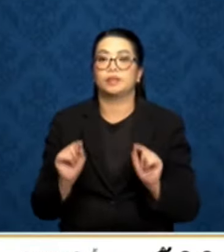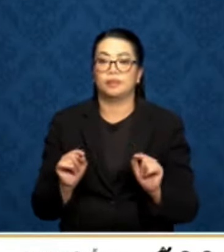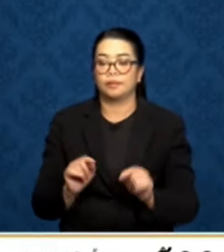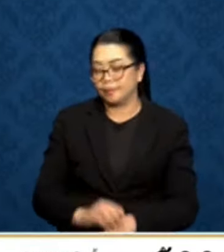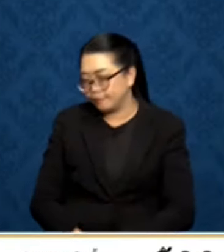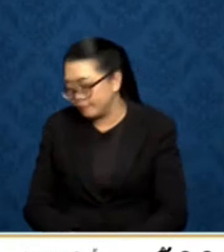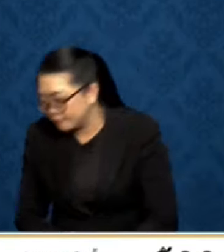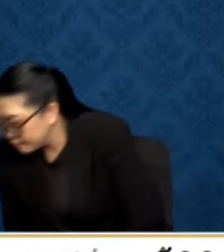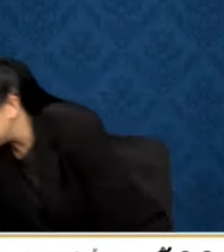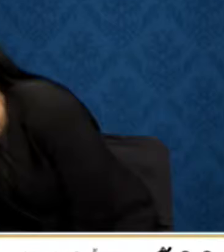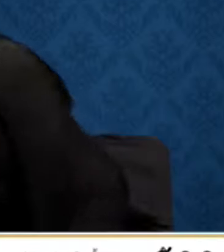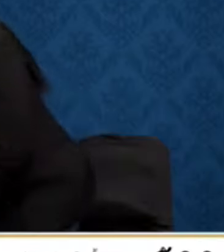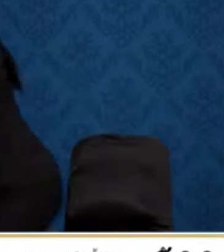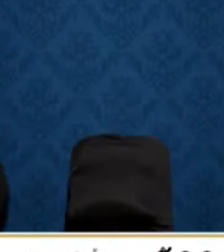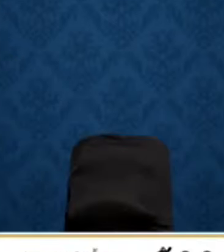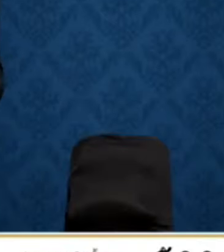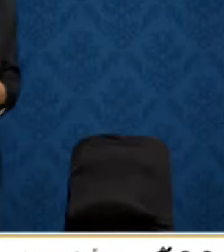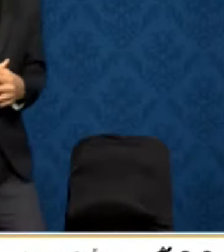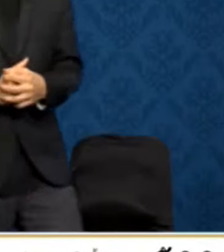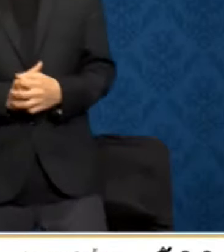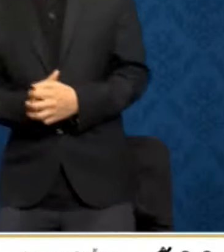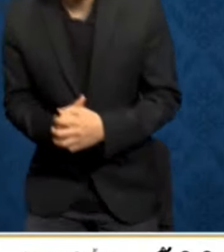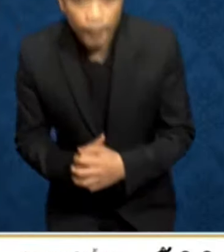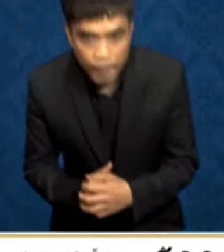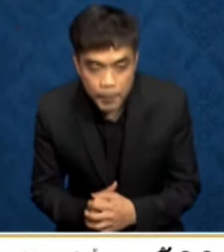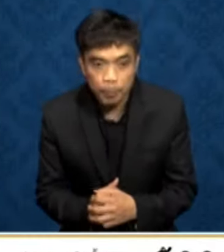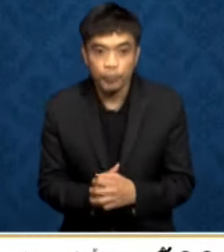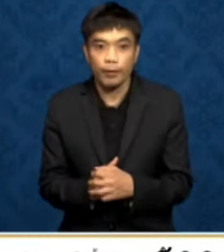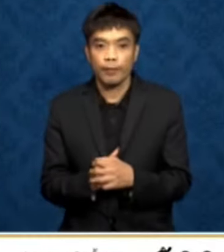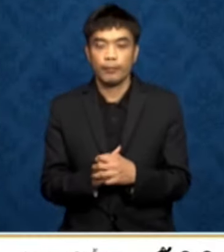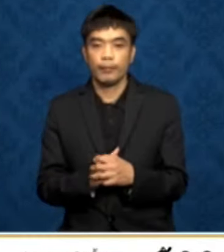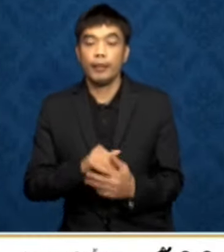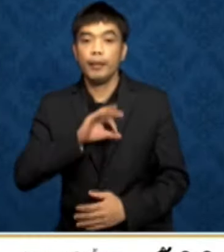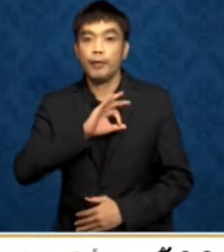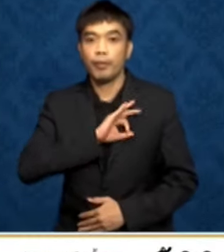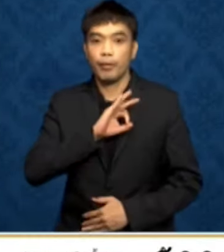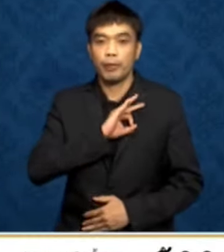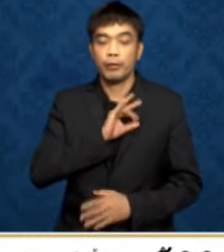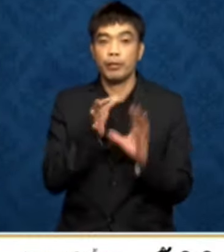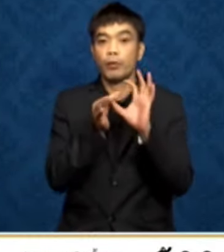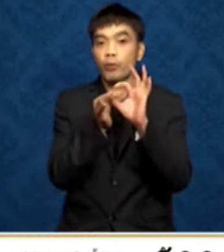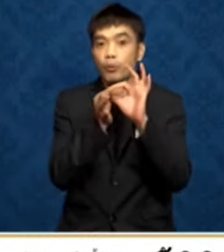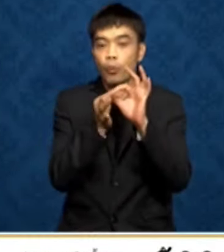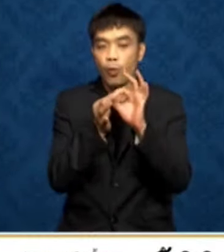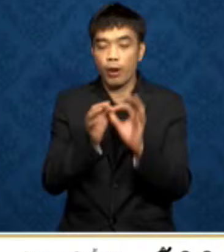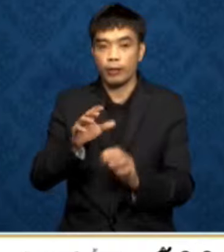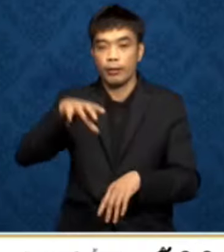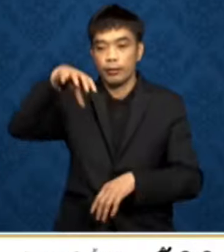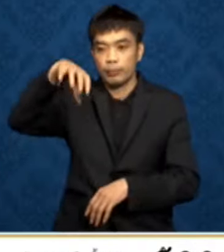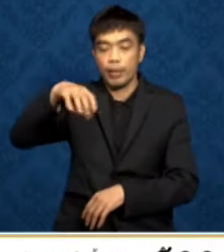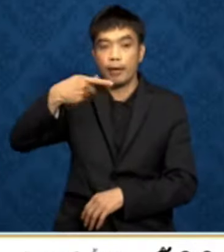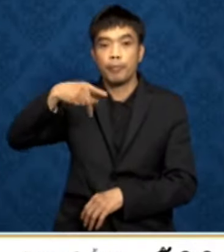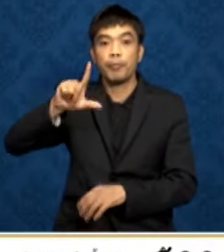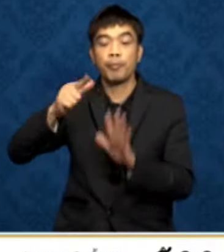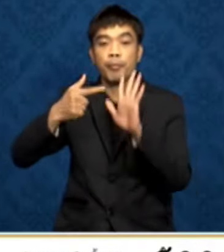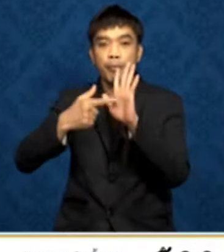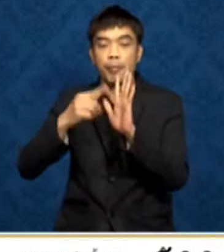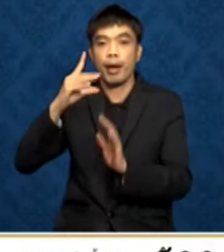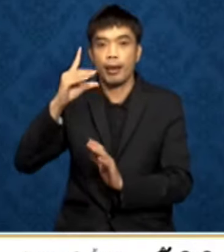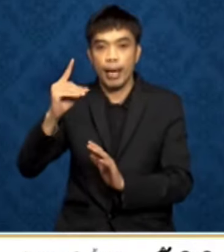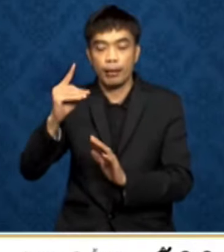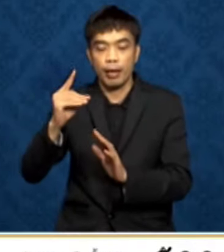ครับดังนั้นการที่เอ่อท่านสมาชิกเป็นกังวลนะครับว่าทางสำนักงานปลัดนั้นให้ความสำคัญกับฮาร์ดแวร์นะครับมากกว่า